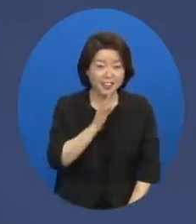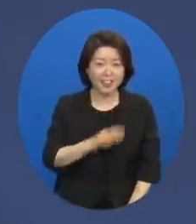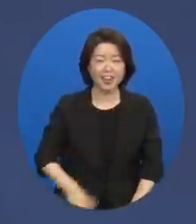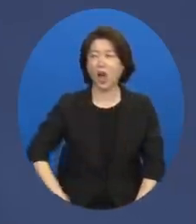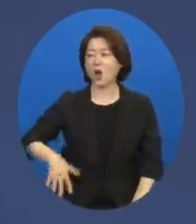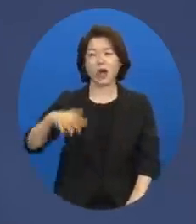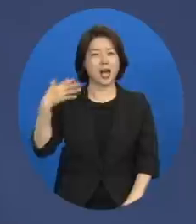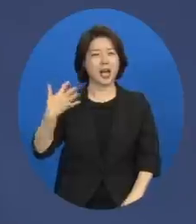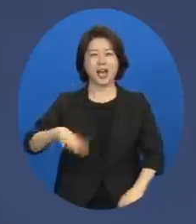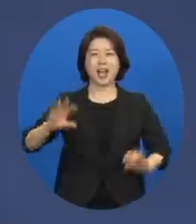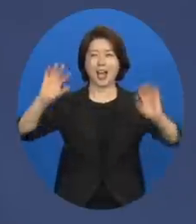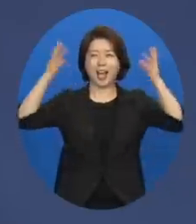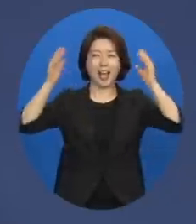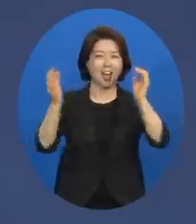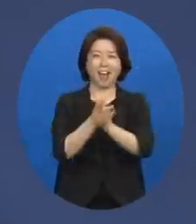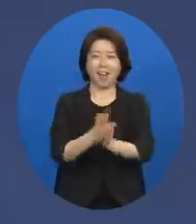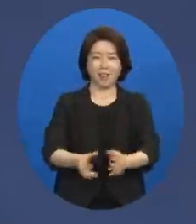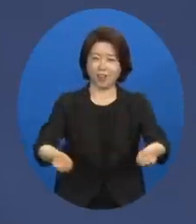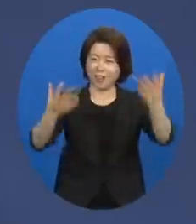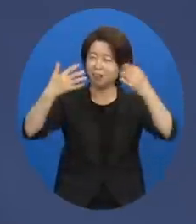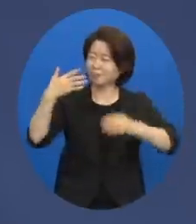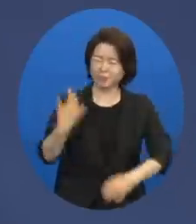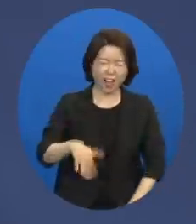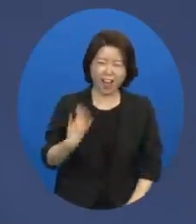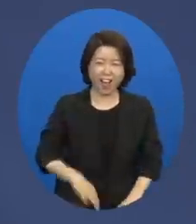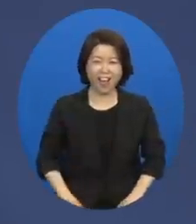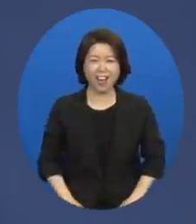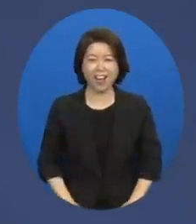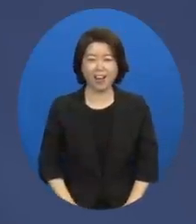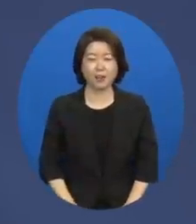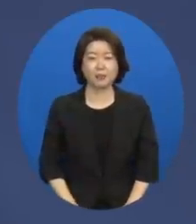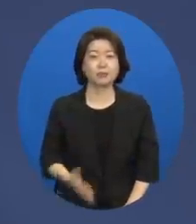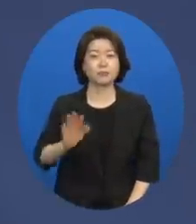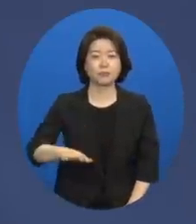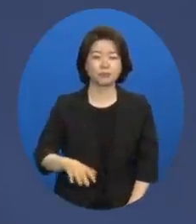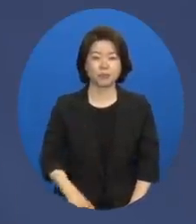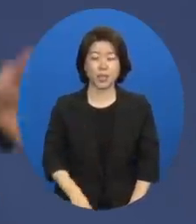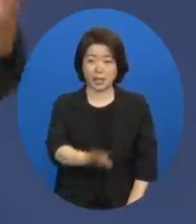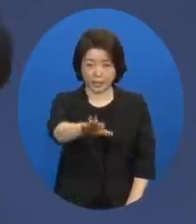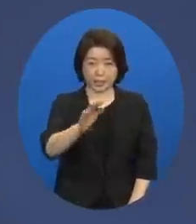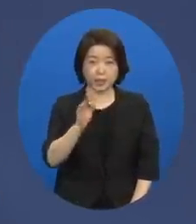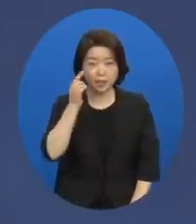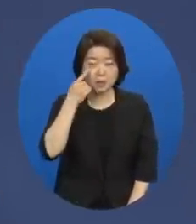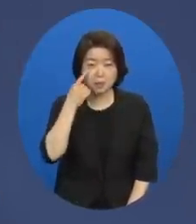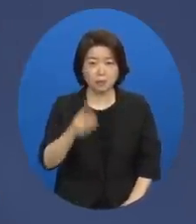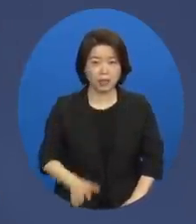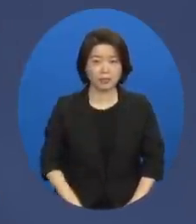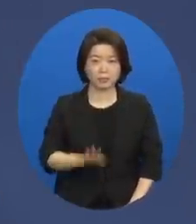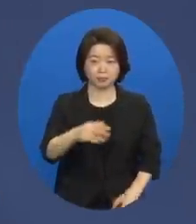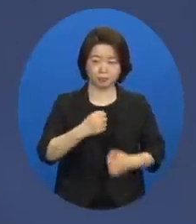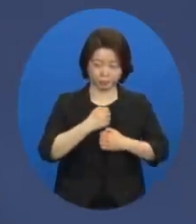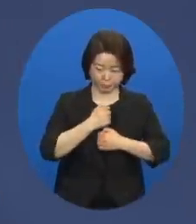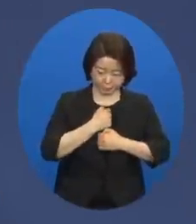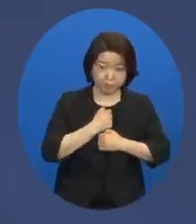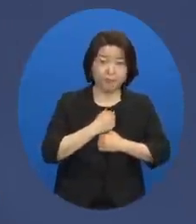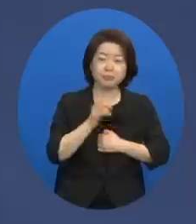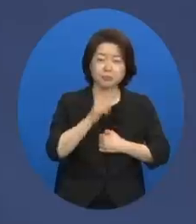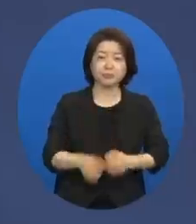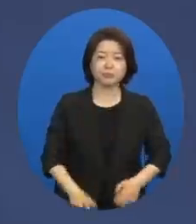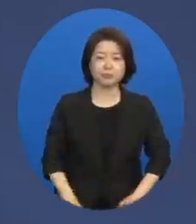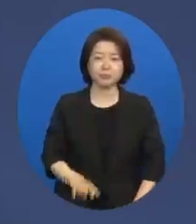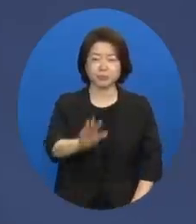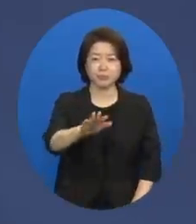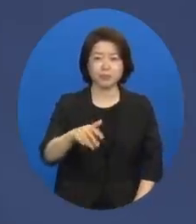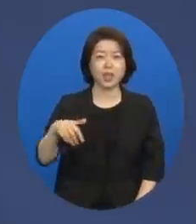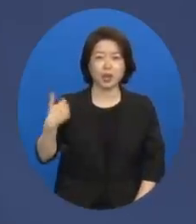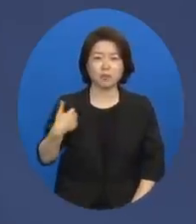우와 할렐루야 우와. 근데 가만히 있자. 지금 제가 좀 조심스러워서 말인데 여러분